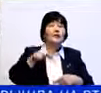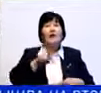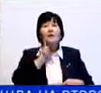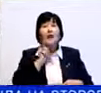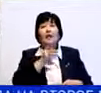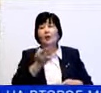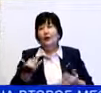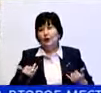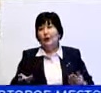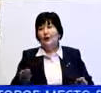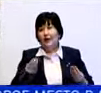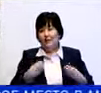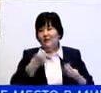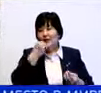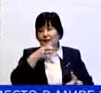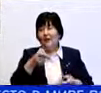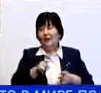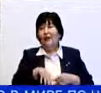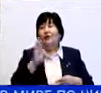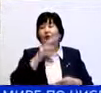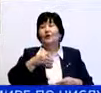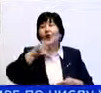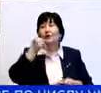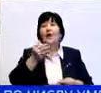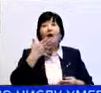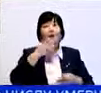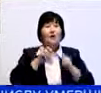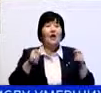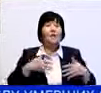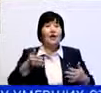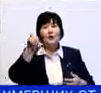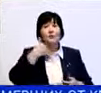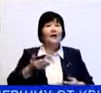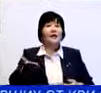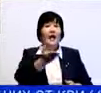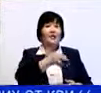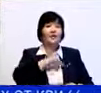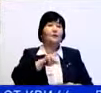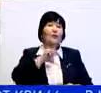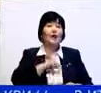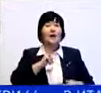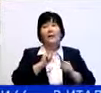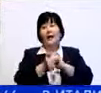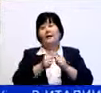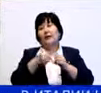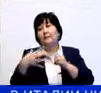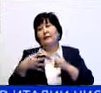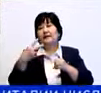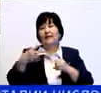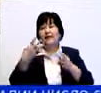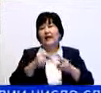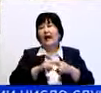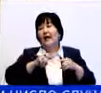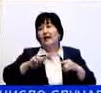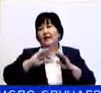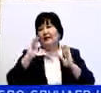молодежи. Сегодня нам принесли продукты и воду для Аузашар. Большое спасибо. Наши сотрудники работают посменно по 15-20 дней вдали от